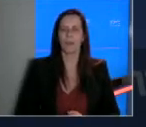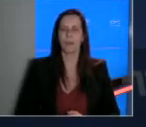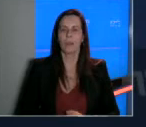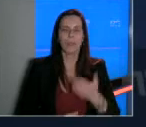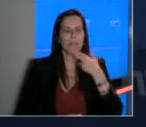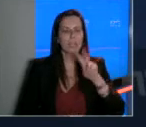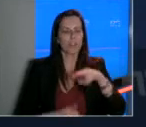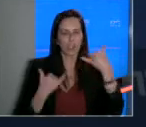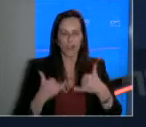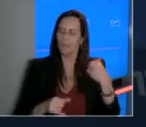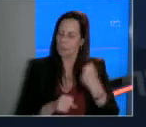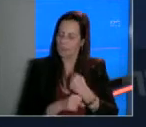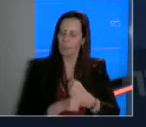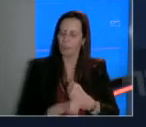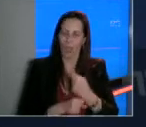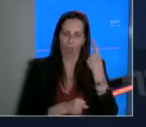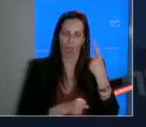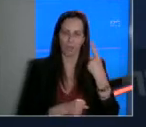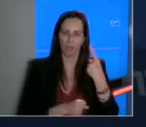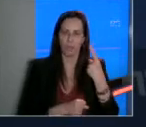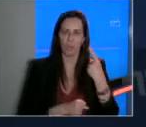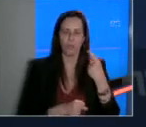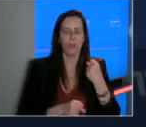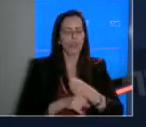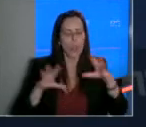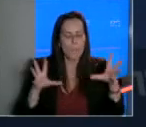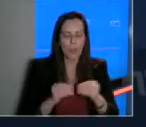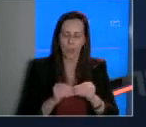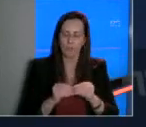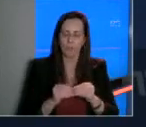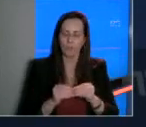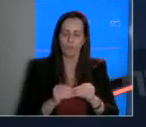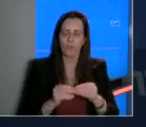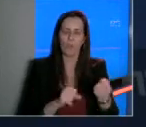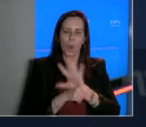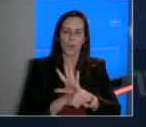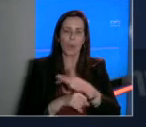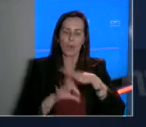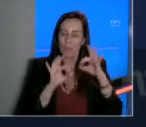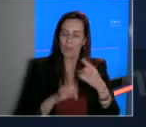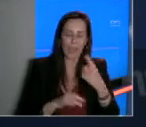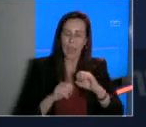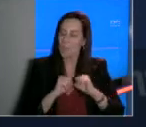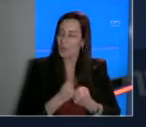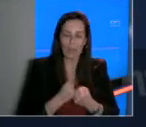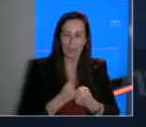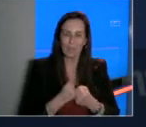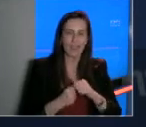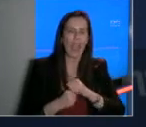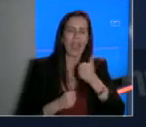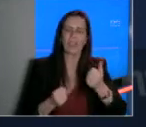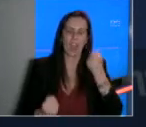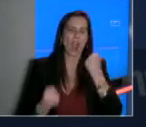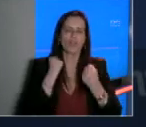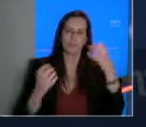במדינת ישראל יש עכשיו משימה לאומית אחת, להילחם יחד בקורונה. אנחנו בעיצומו של אחד המשברים